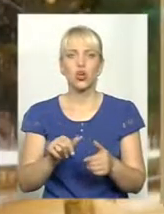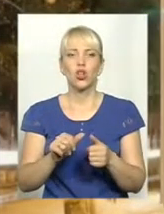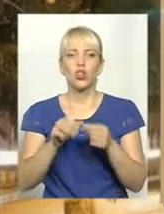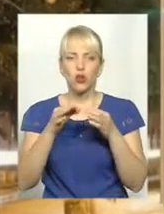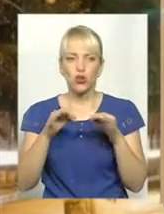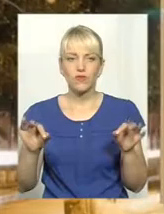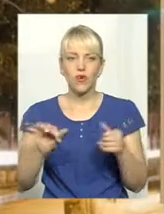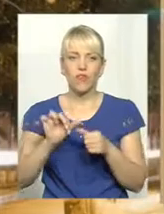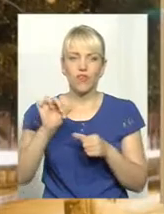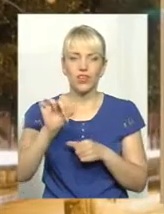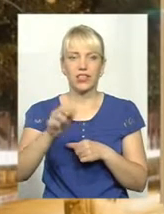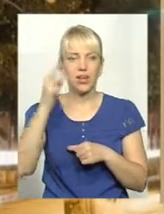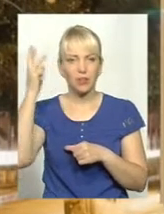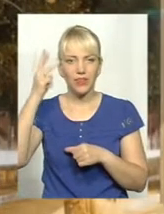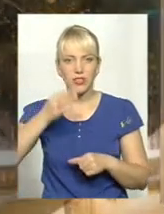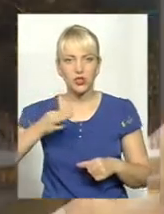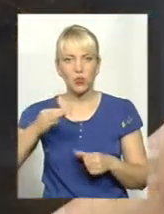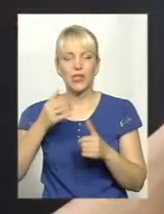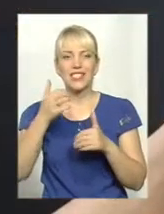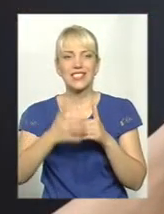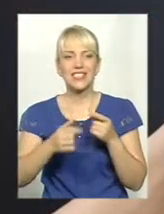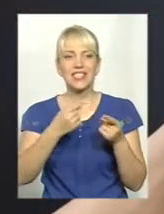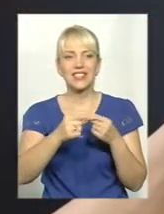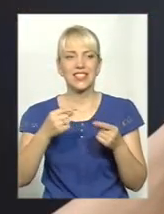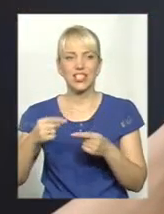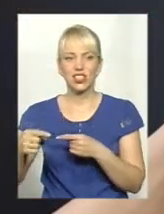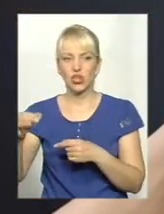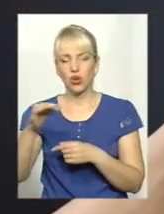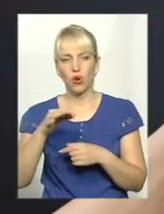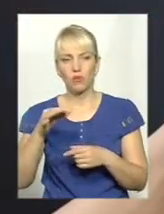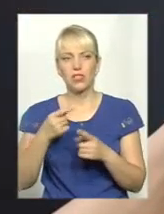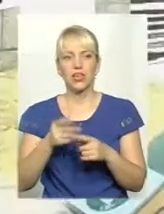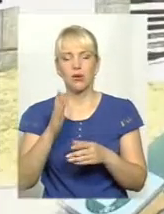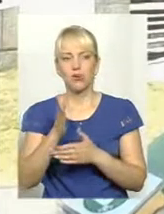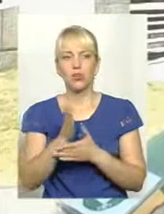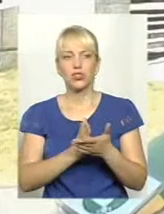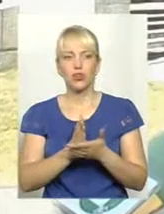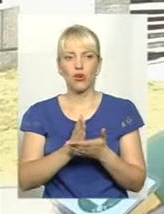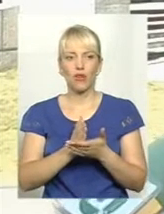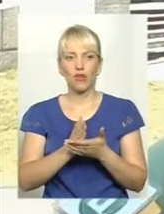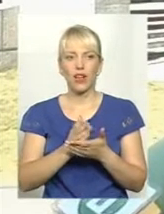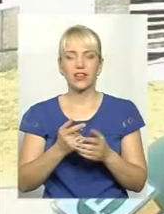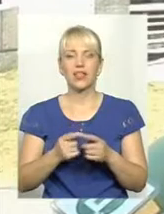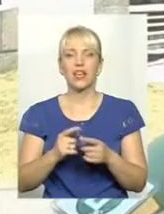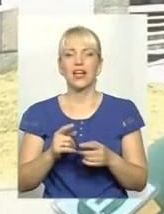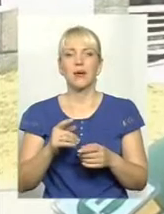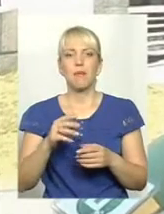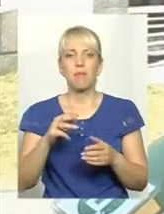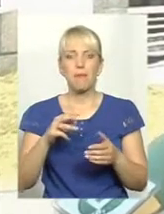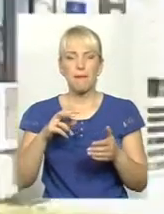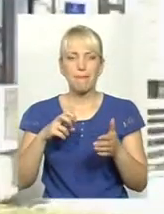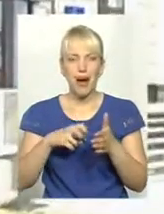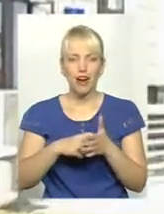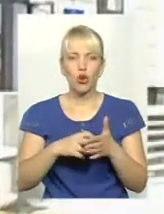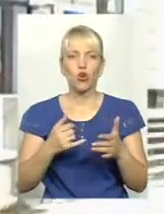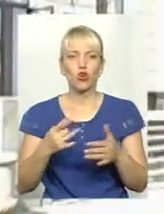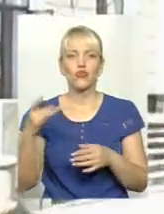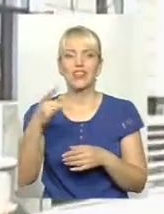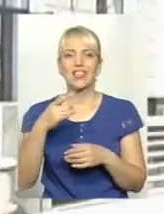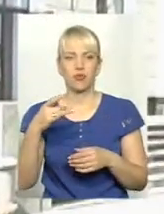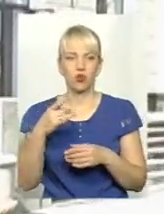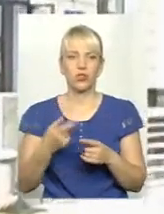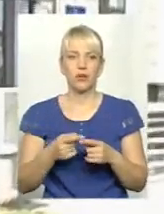і логотип, і образ, і певний імідж. Головне, аби він виокремлював певний продукт з-поміж конкурентів. Тож бренд області – це